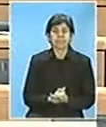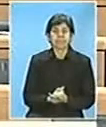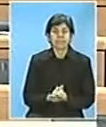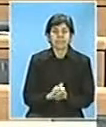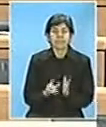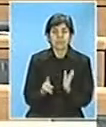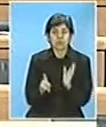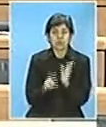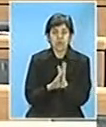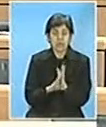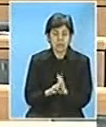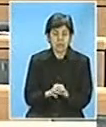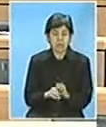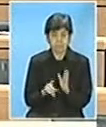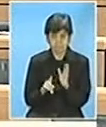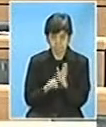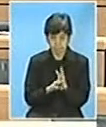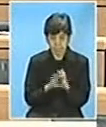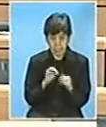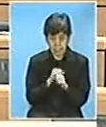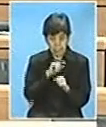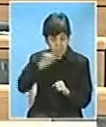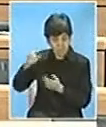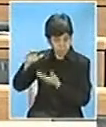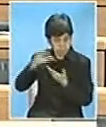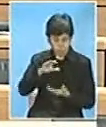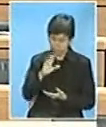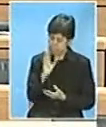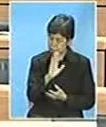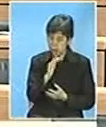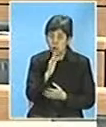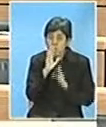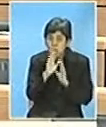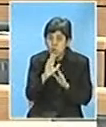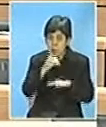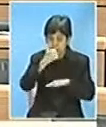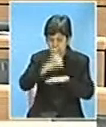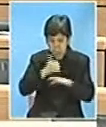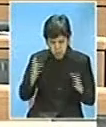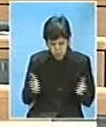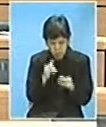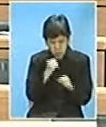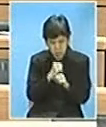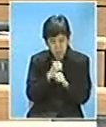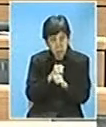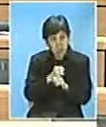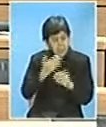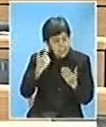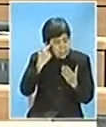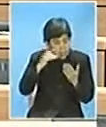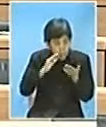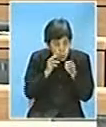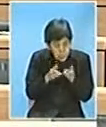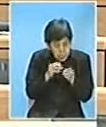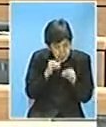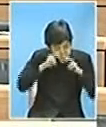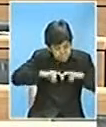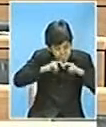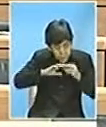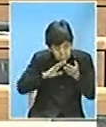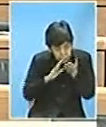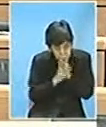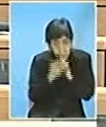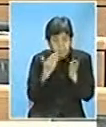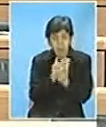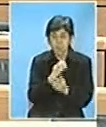ายนะครับคำตอบสุดท้ายที่ว่าลดการนำเข้าก็อยากให้ทางรัฐมนตรีนะครับส่งเสริมพลังงานทดแทนที่ชัดเจนนะครับเนื่องจากว่าพลังงาน